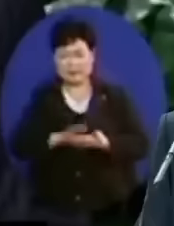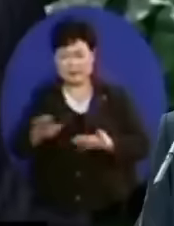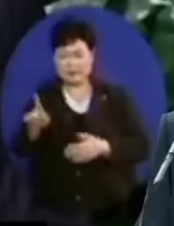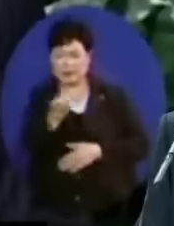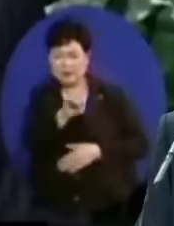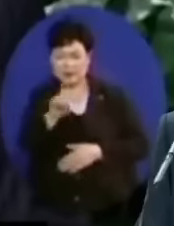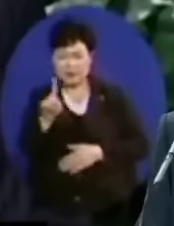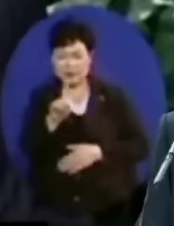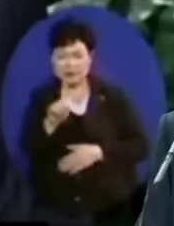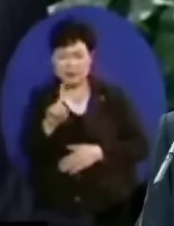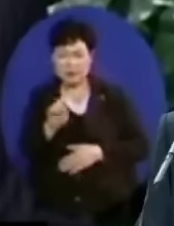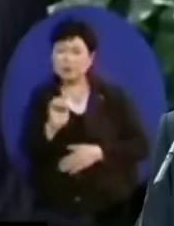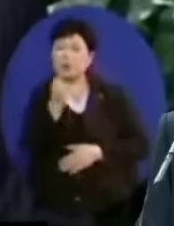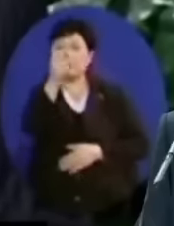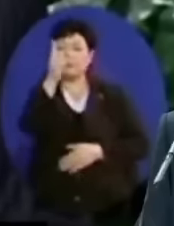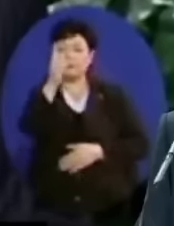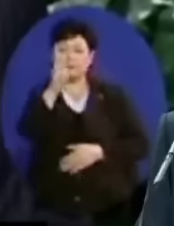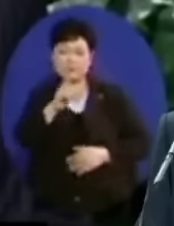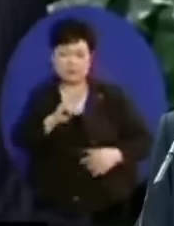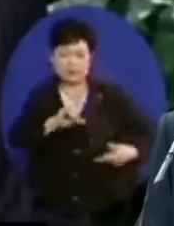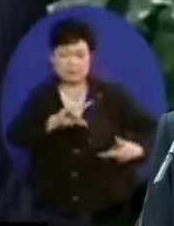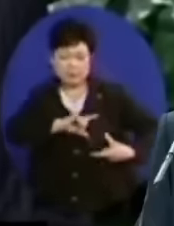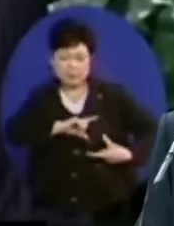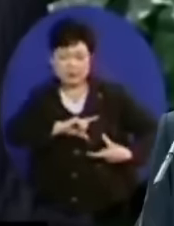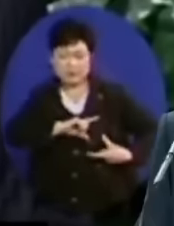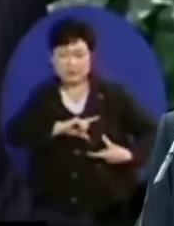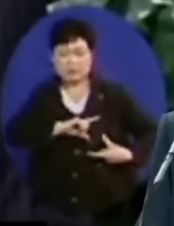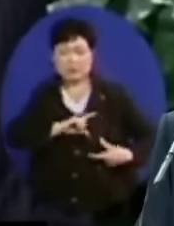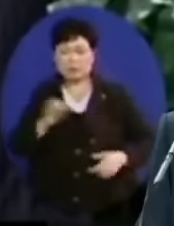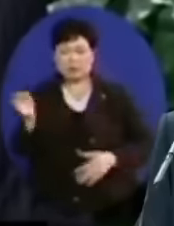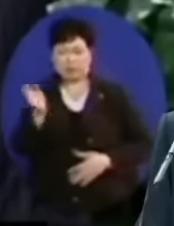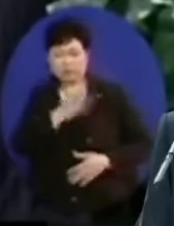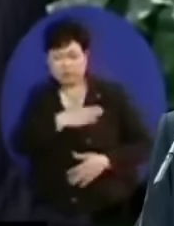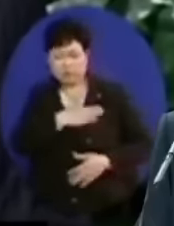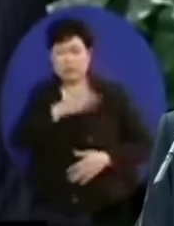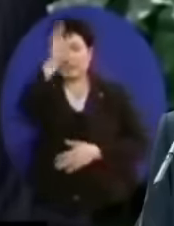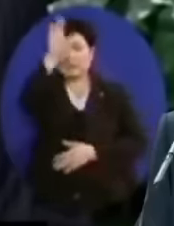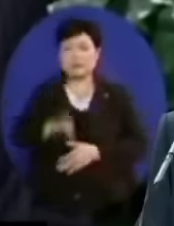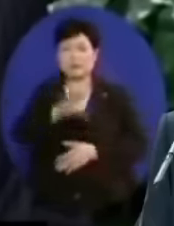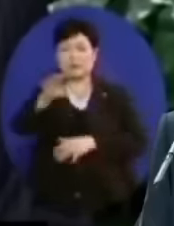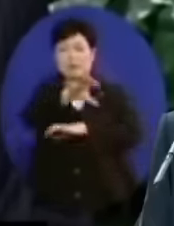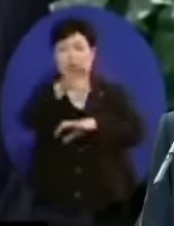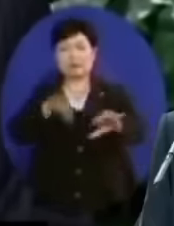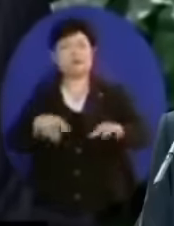어떤 짐이나 명예나 권세나 돈이나 부귀나 영화도 십자가와 바꿀 수 없습니다.